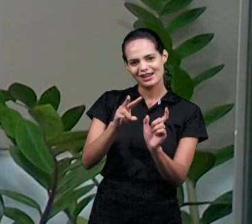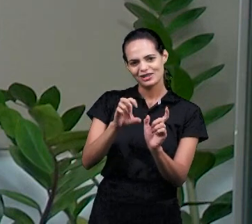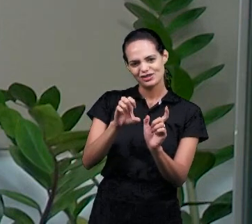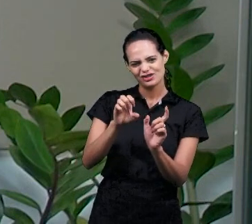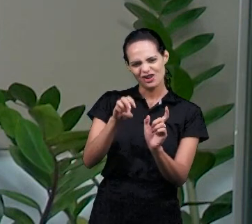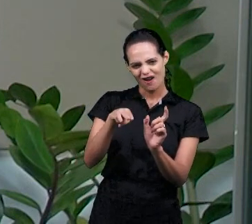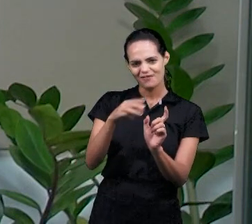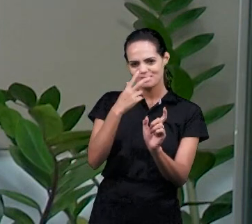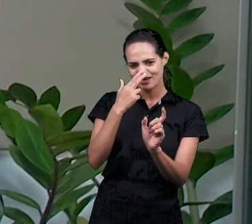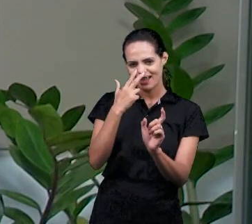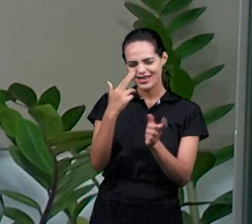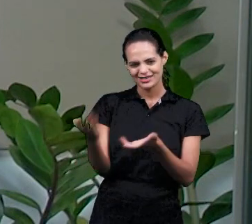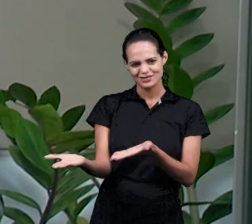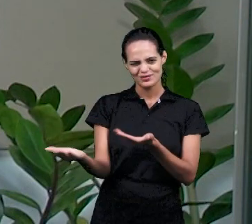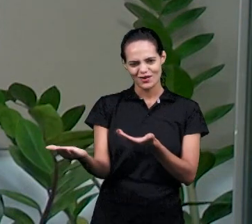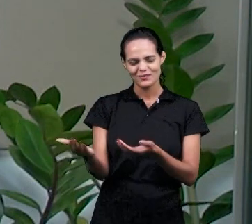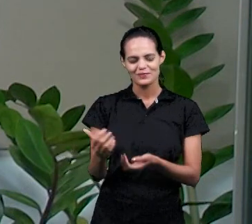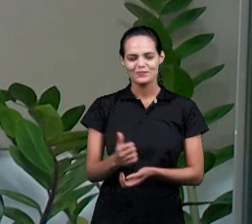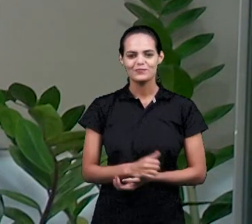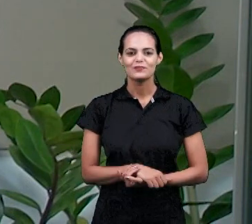d'encouragement. J'ai reçu aussi de